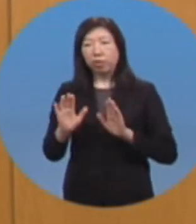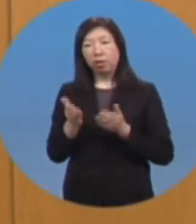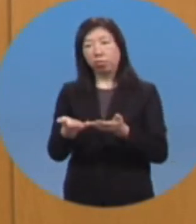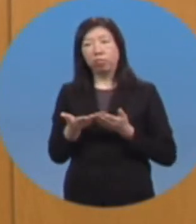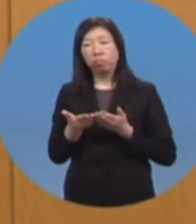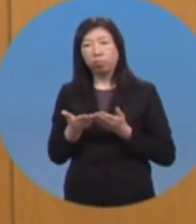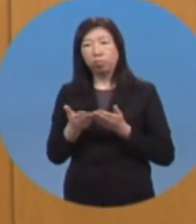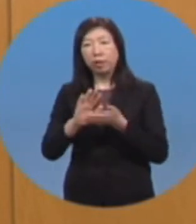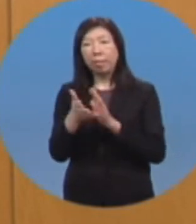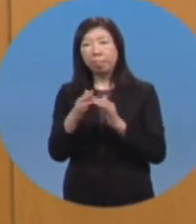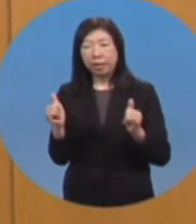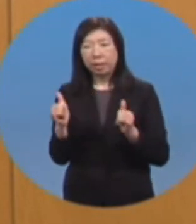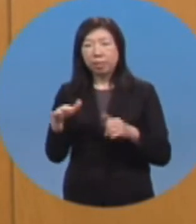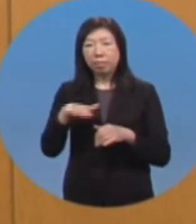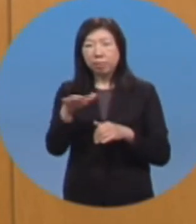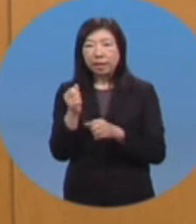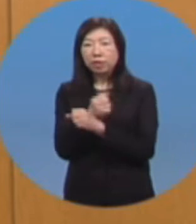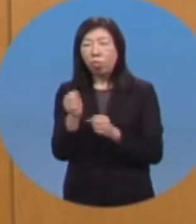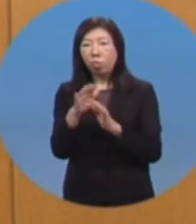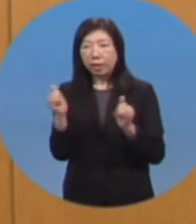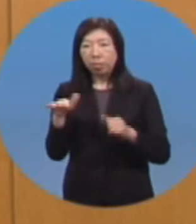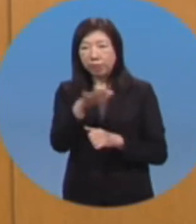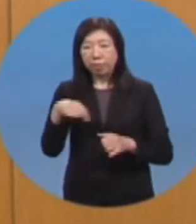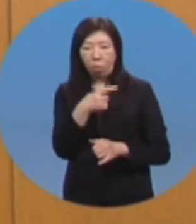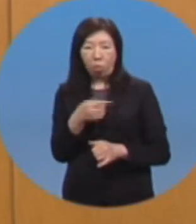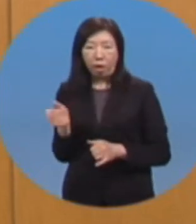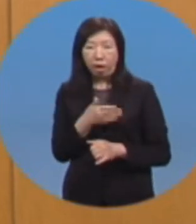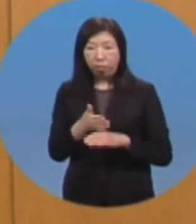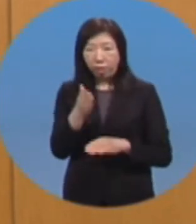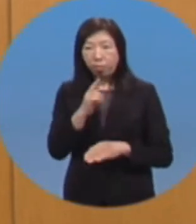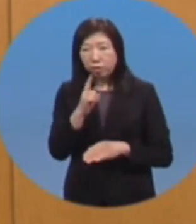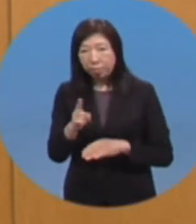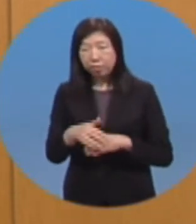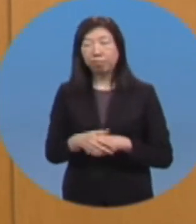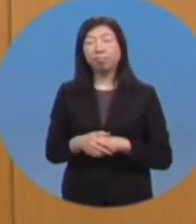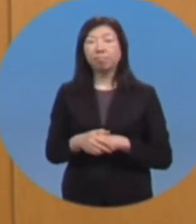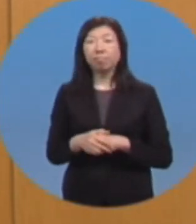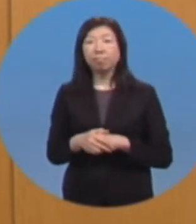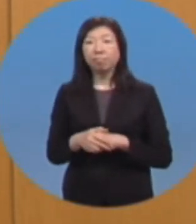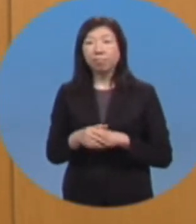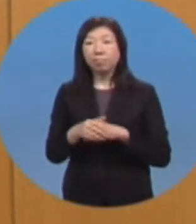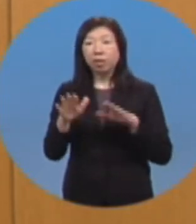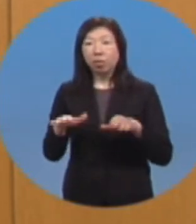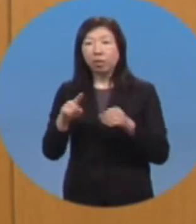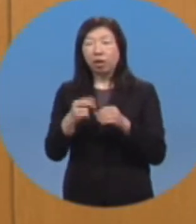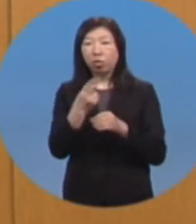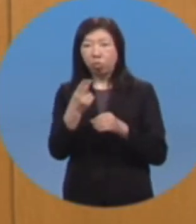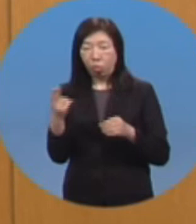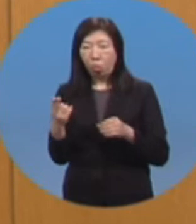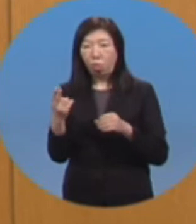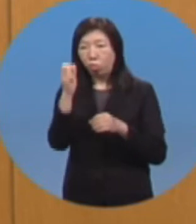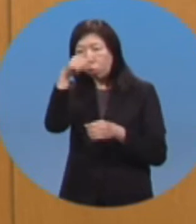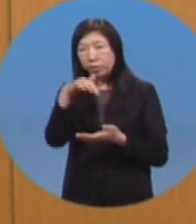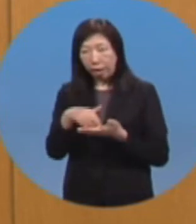ただいた県民や事業者の皆様方に心から感謝を申し上げます。さて、新年度予算でありますけ